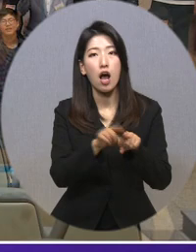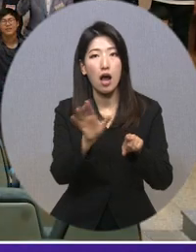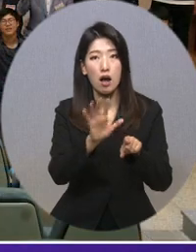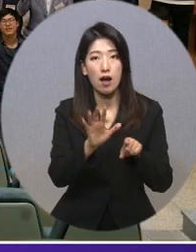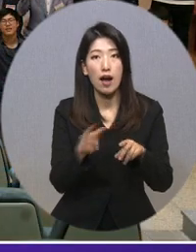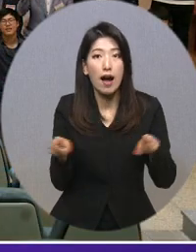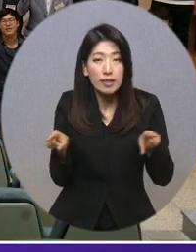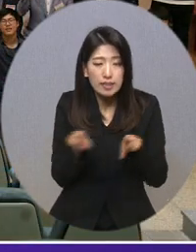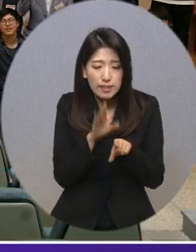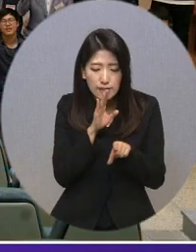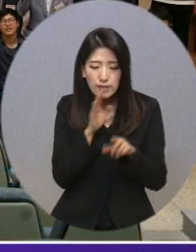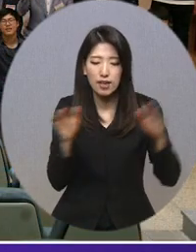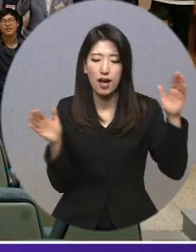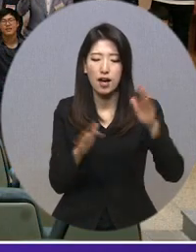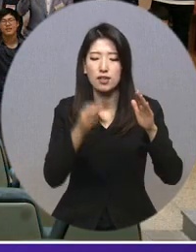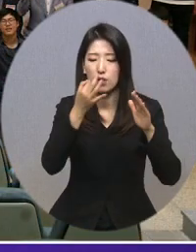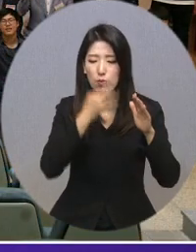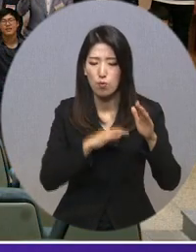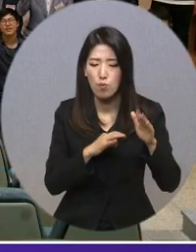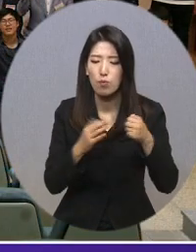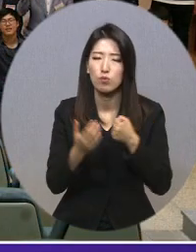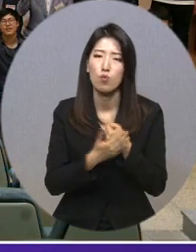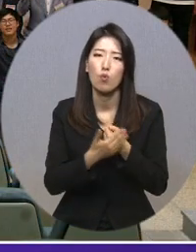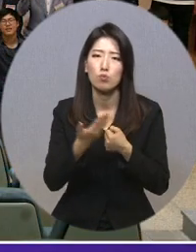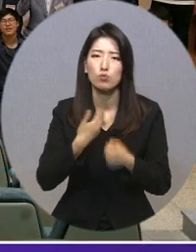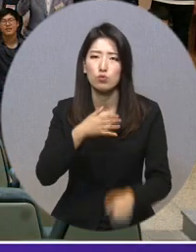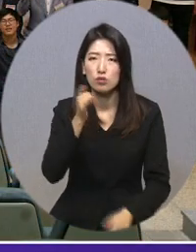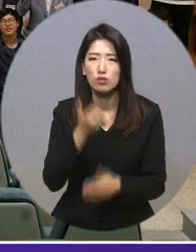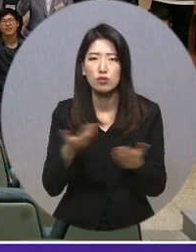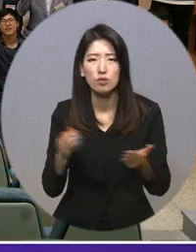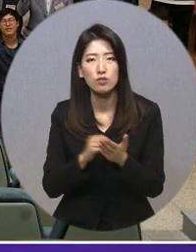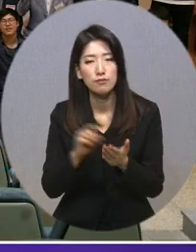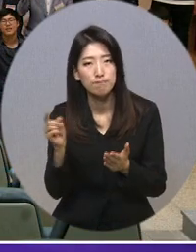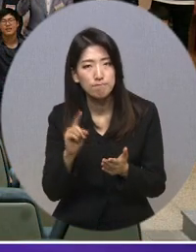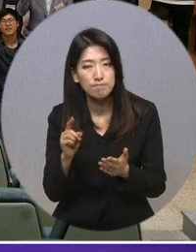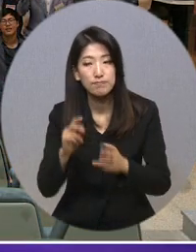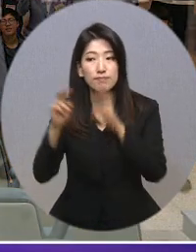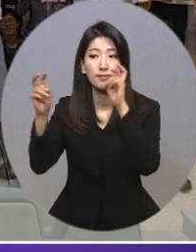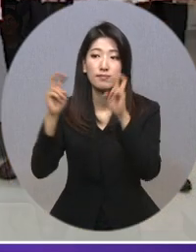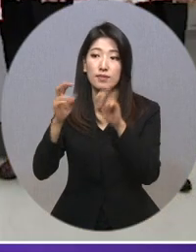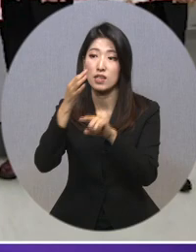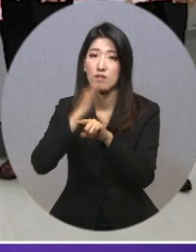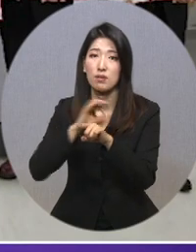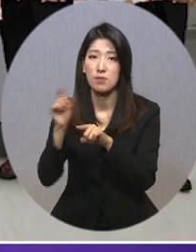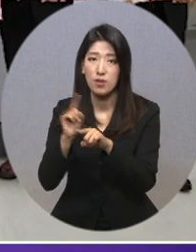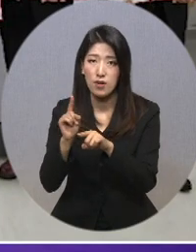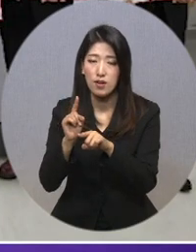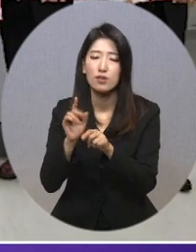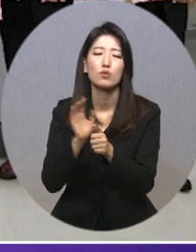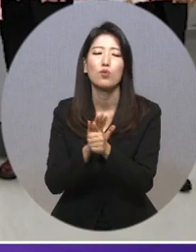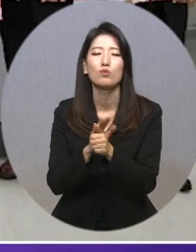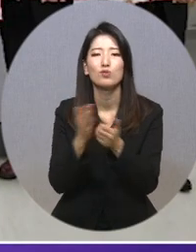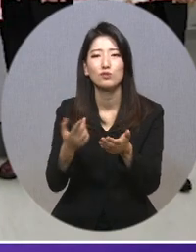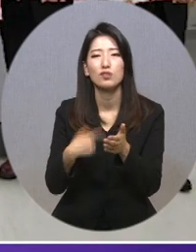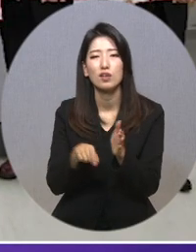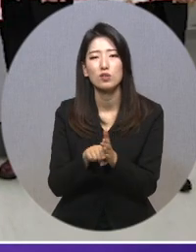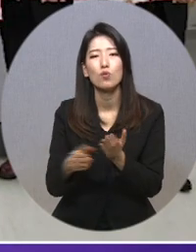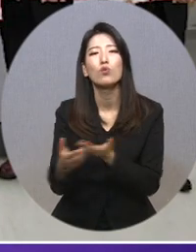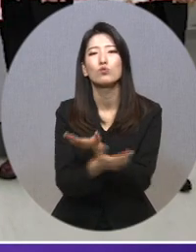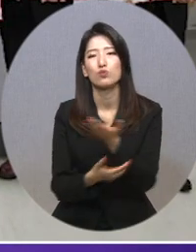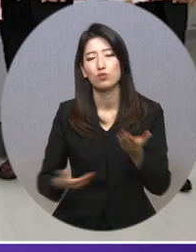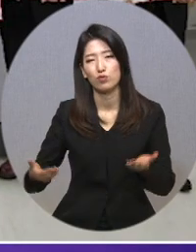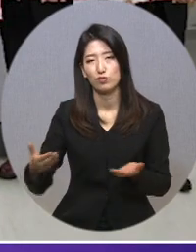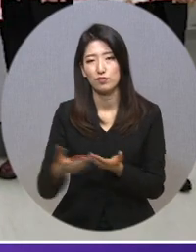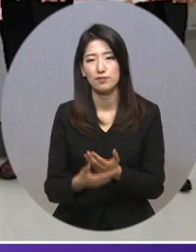학생들에게 도움이 되는 취업이 되고 도움이 되는 그러한 또 기업에도 도움이 되는 그래서 저희가 아까 제가 이제 서로 공유하고